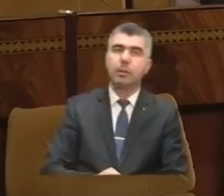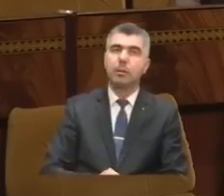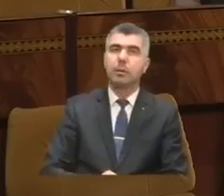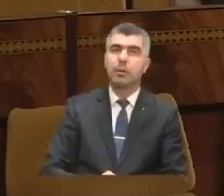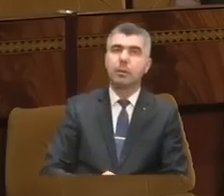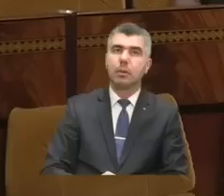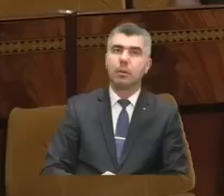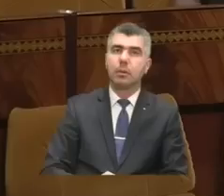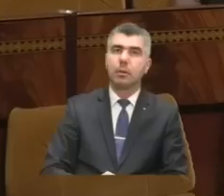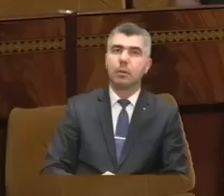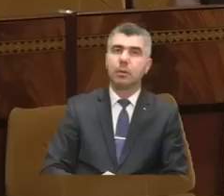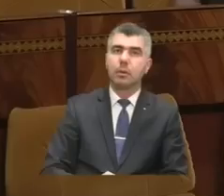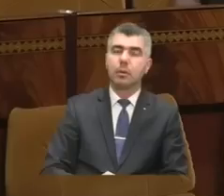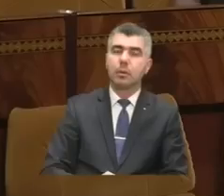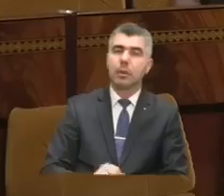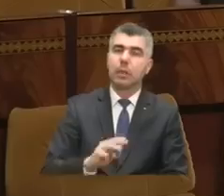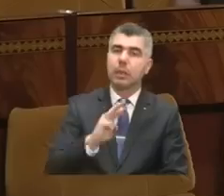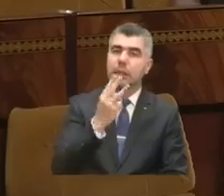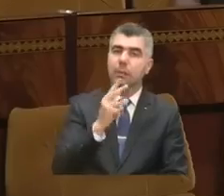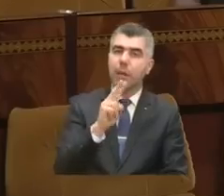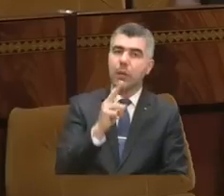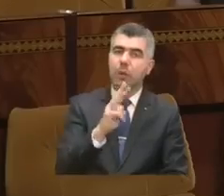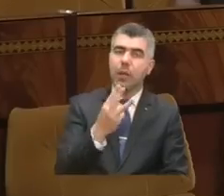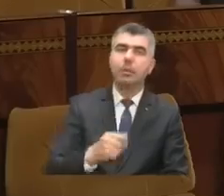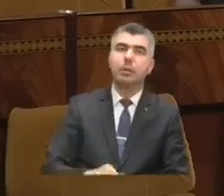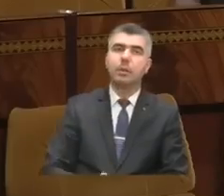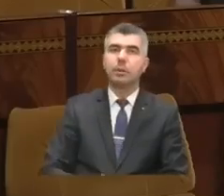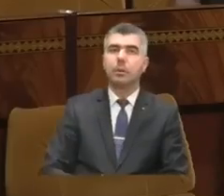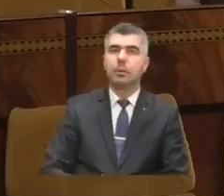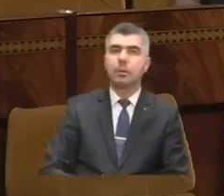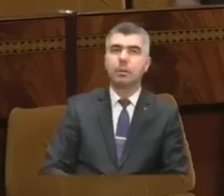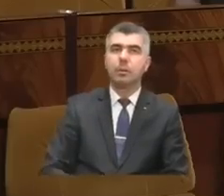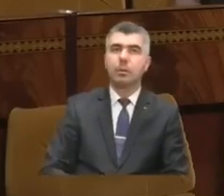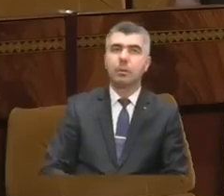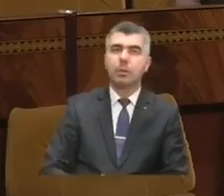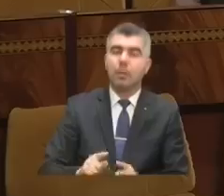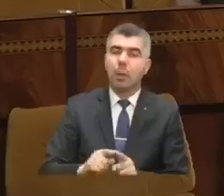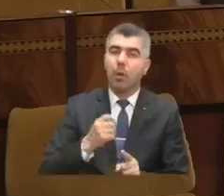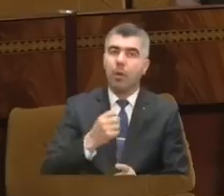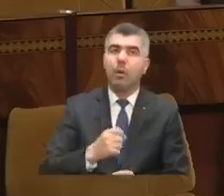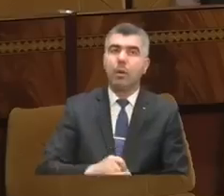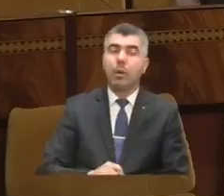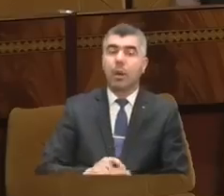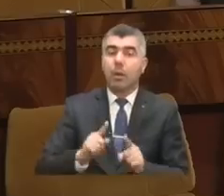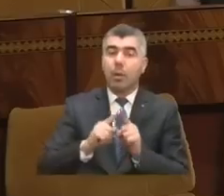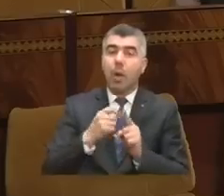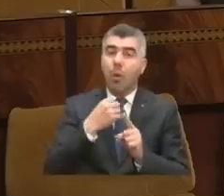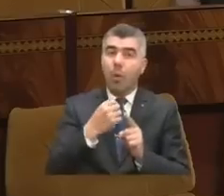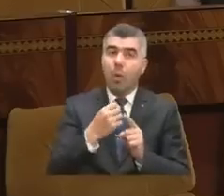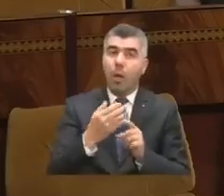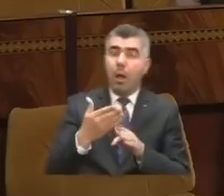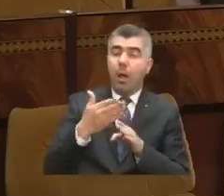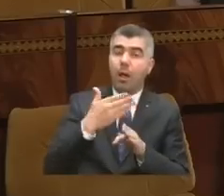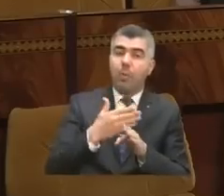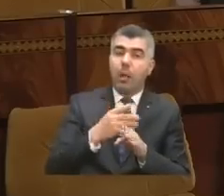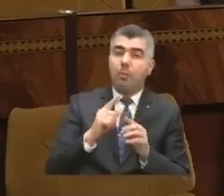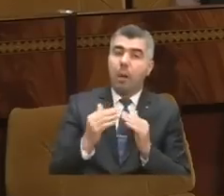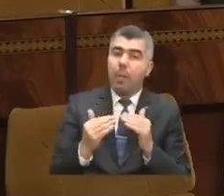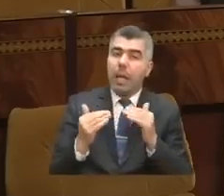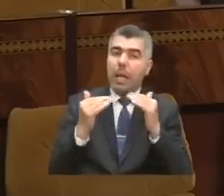331 داك الشيء 332 صافي واحد 32 هو اللي كيهضر على الطريقه، ولكن ملي كنرجعوا كيقول لك